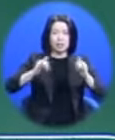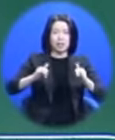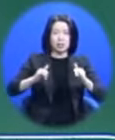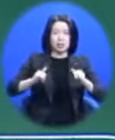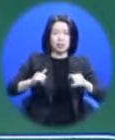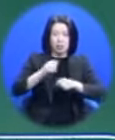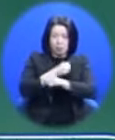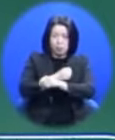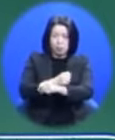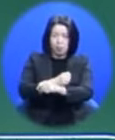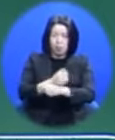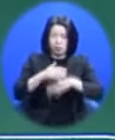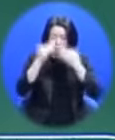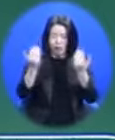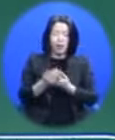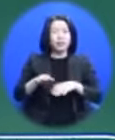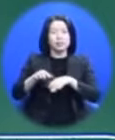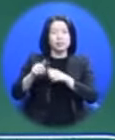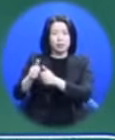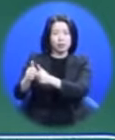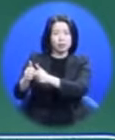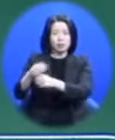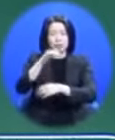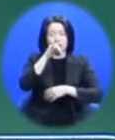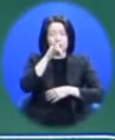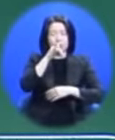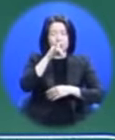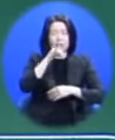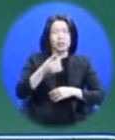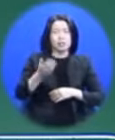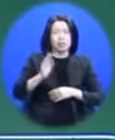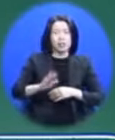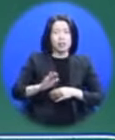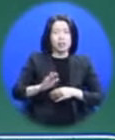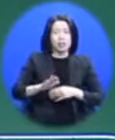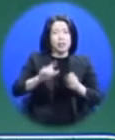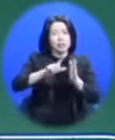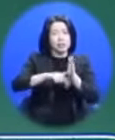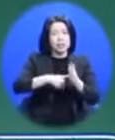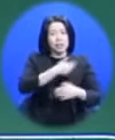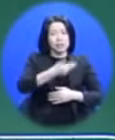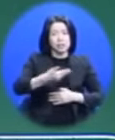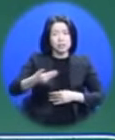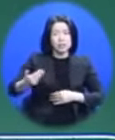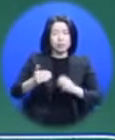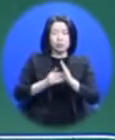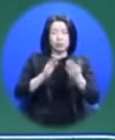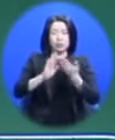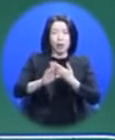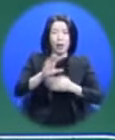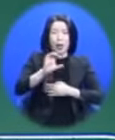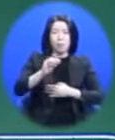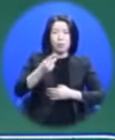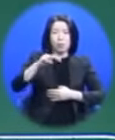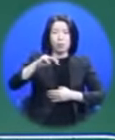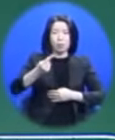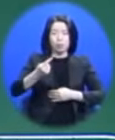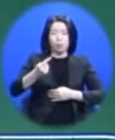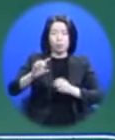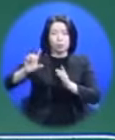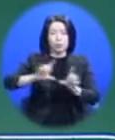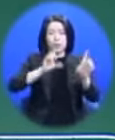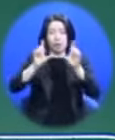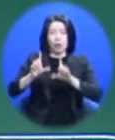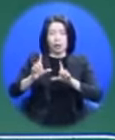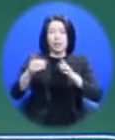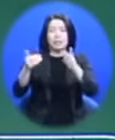끌려갑니다. 나라가 망하고 난 뒤에 포로로 끌려가는데 시간이 어느 정도 흐른 후에 포로 생활하다가 다시